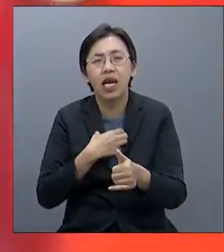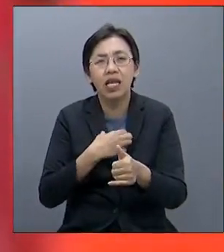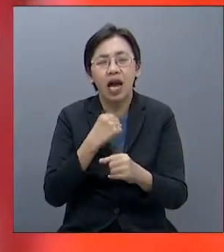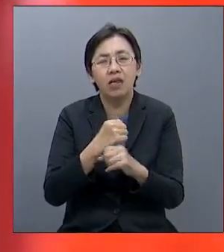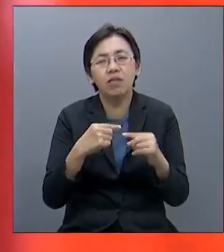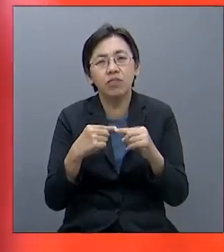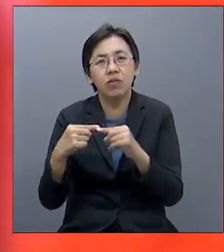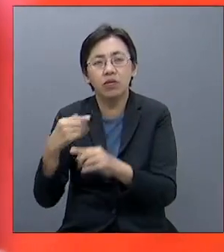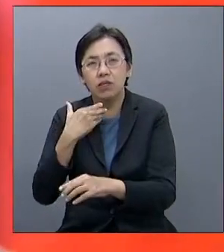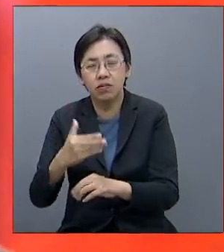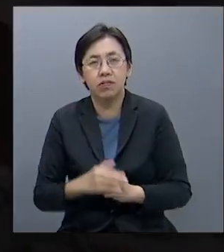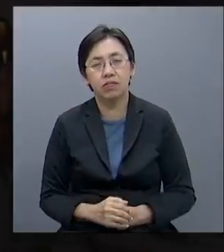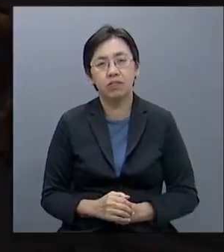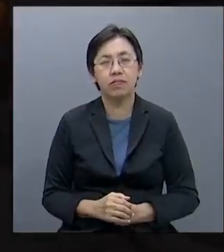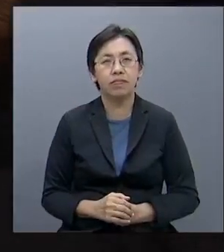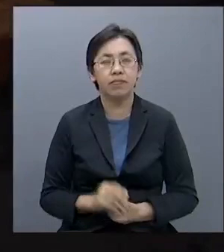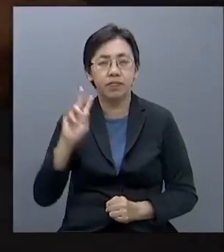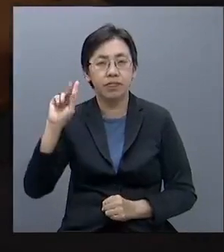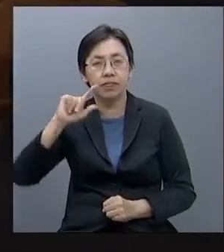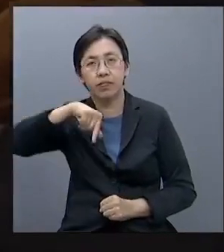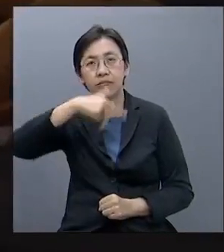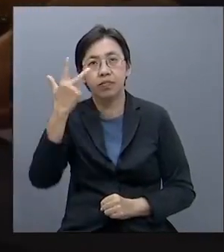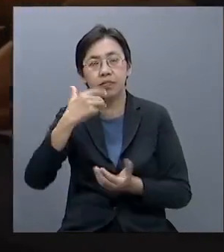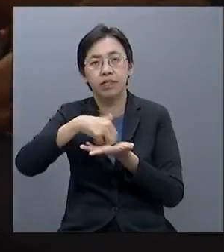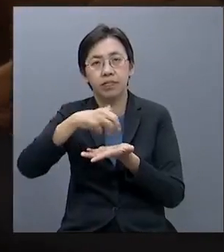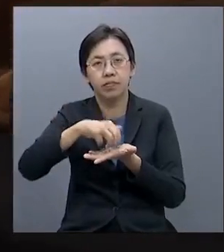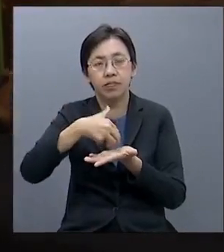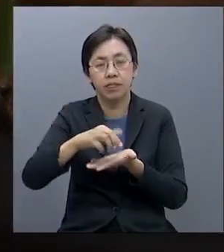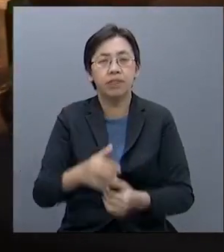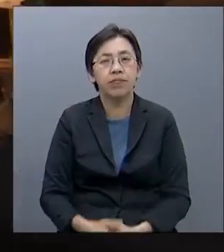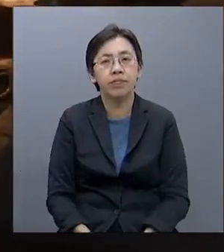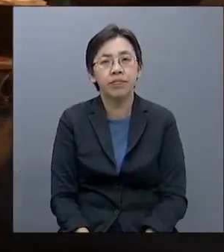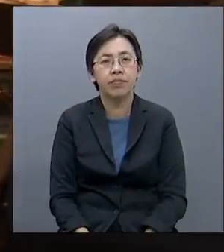น้ำอ้อยบุญสถาพรไทย PBS รายงานค่ะ